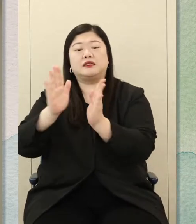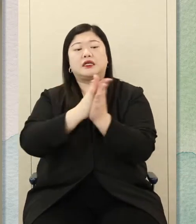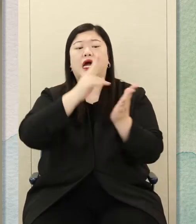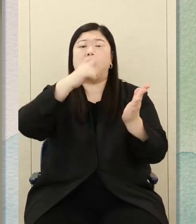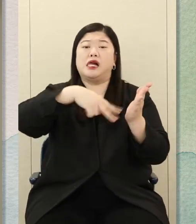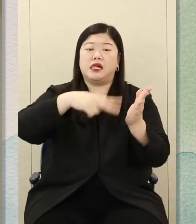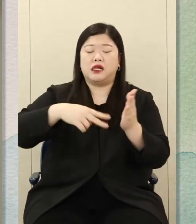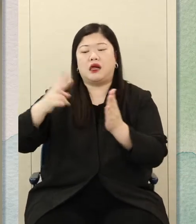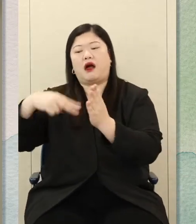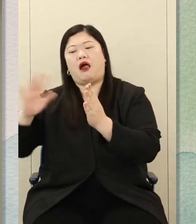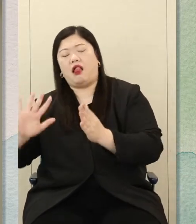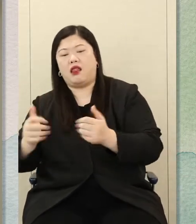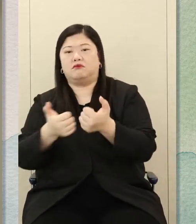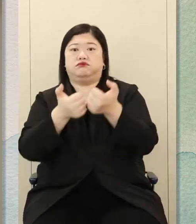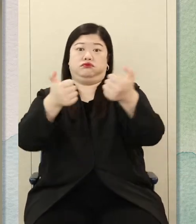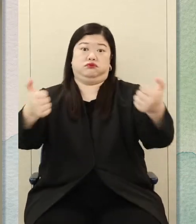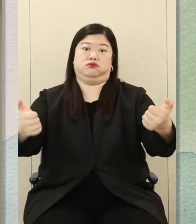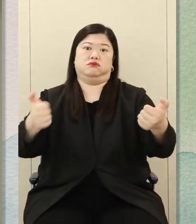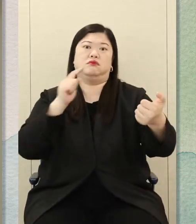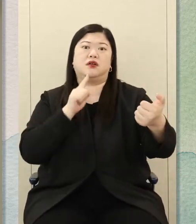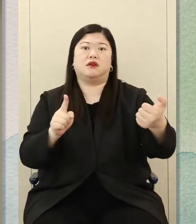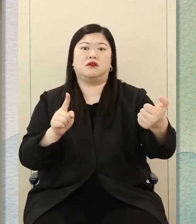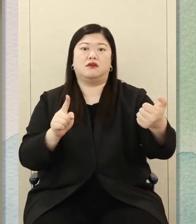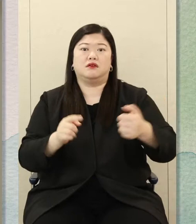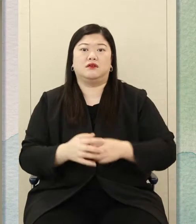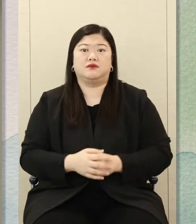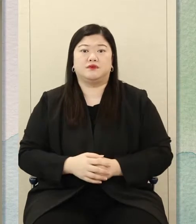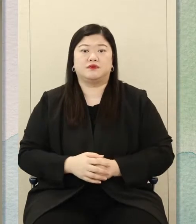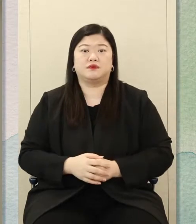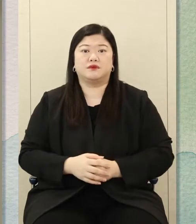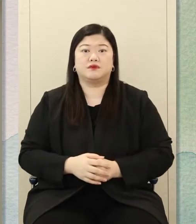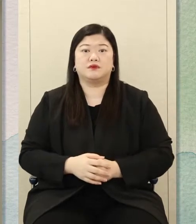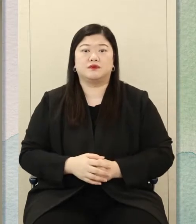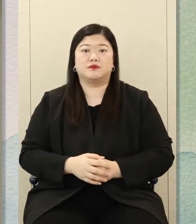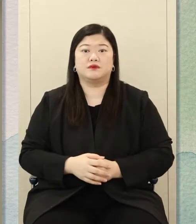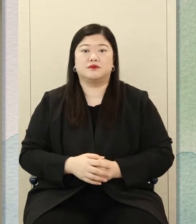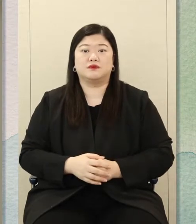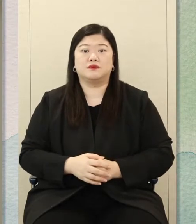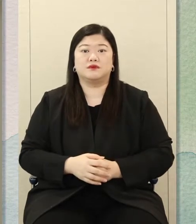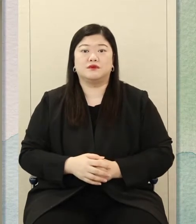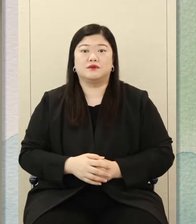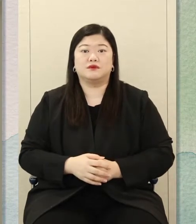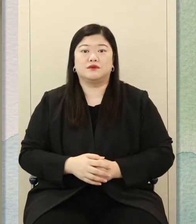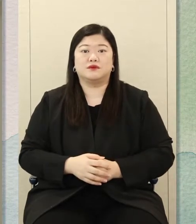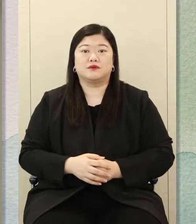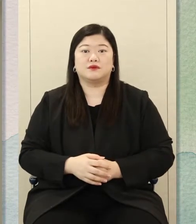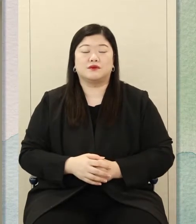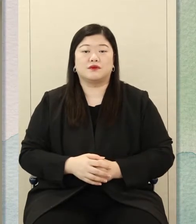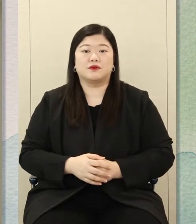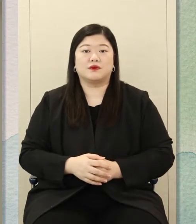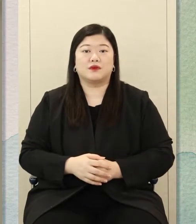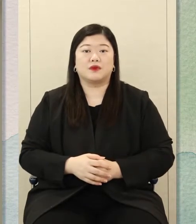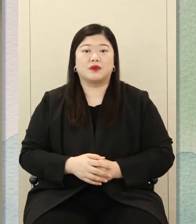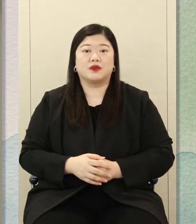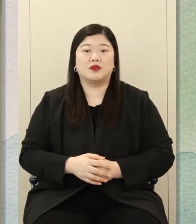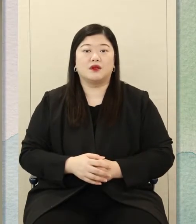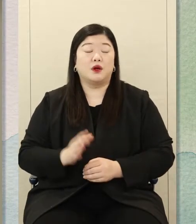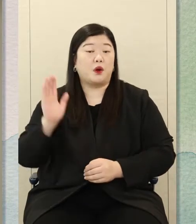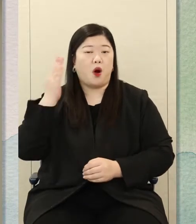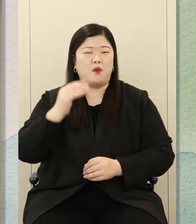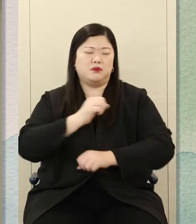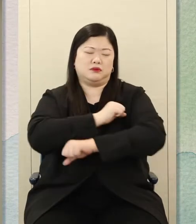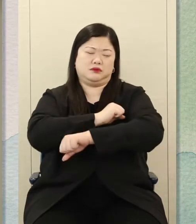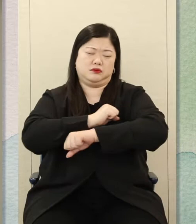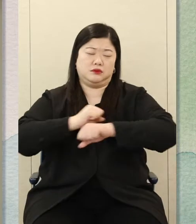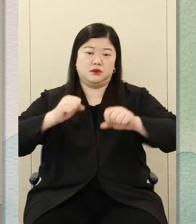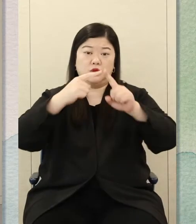이제 서점들도 조금씩, 예, 독립 서점들은 조금 늘어나고 있지만 저희가 생각하는 웬만큼 규모 있는 서점들이